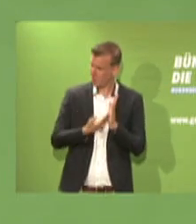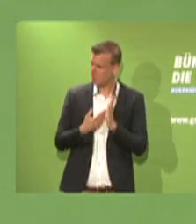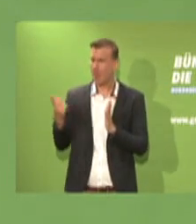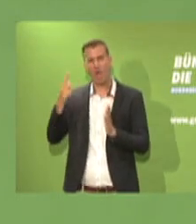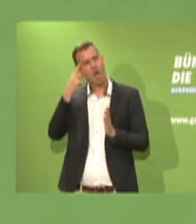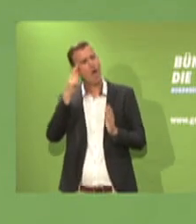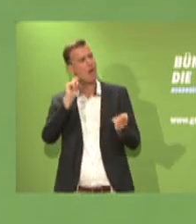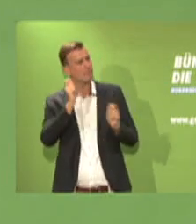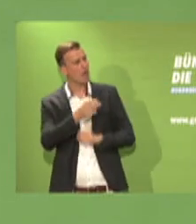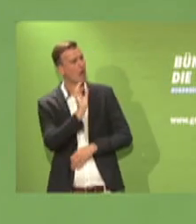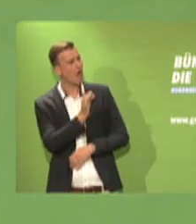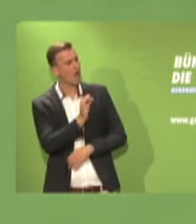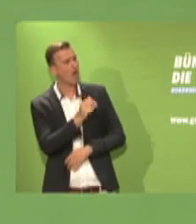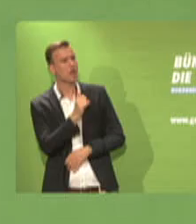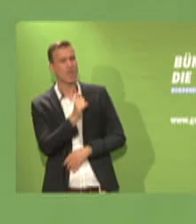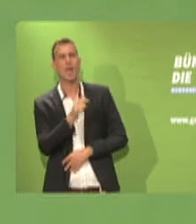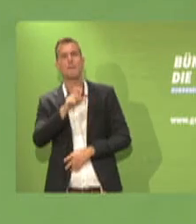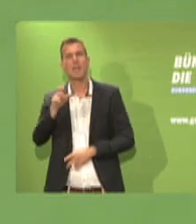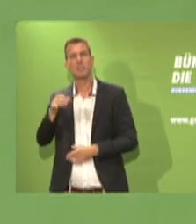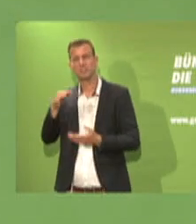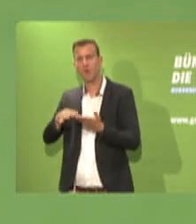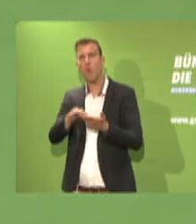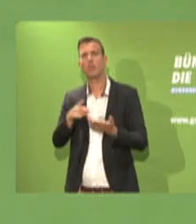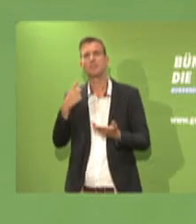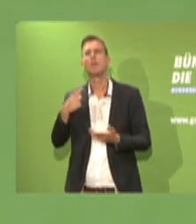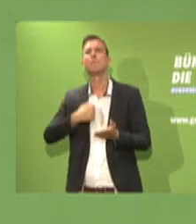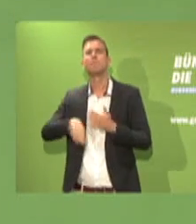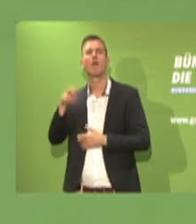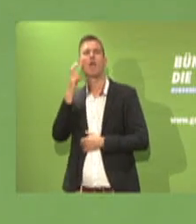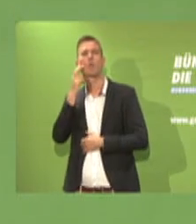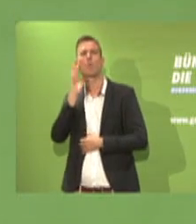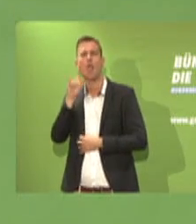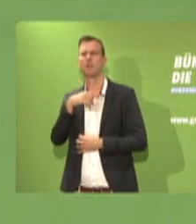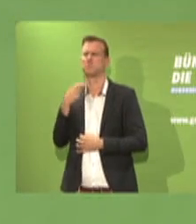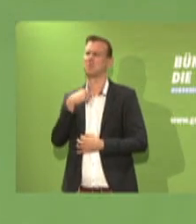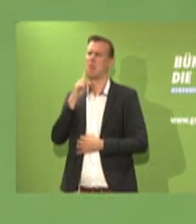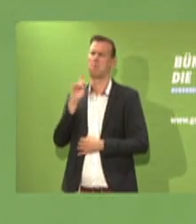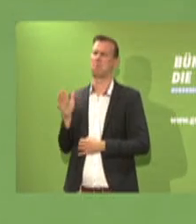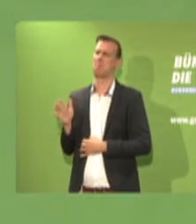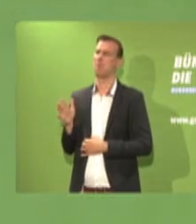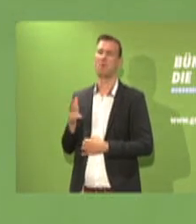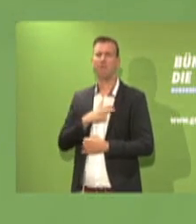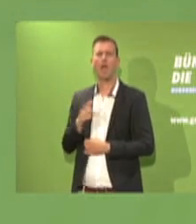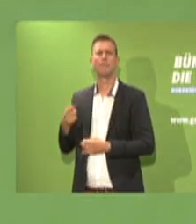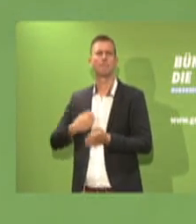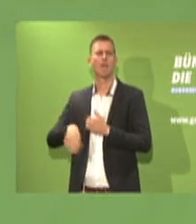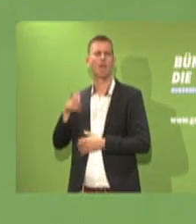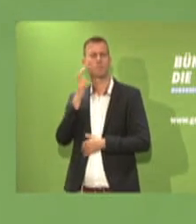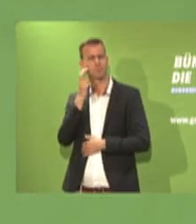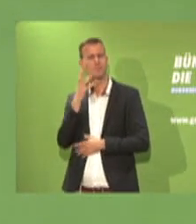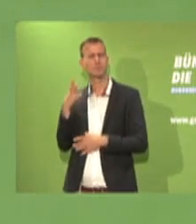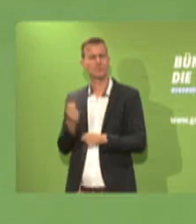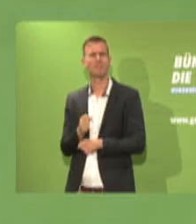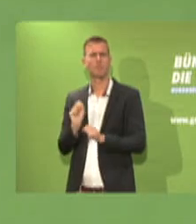die Menschen vor Ort sind ja wesentlich klüger, als wir es ihnen meistens zutrauen. Und das ist